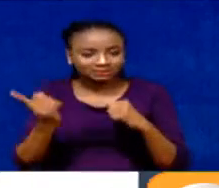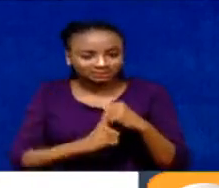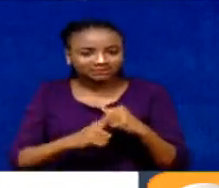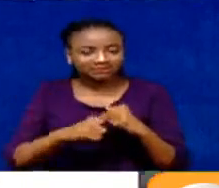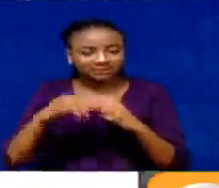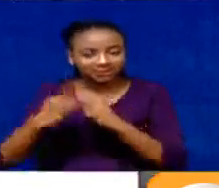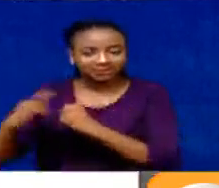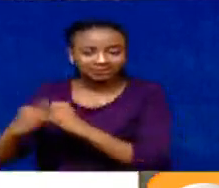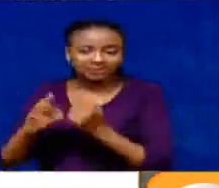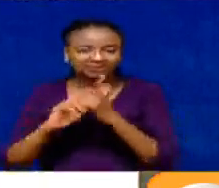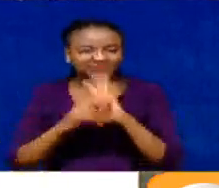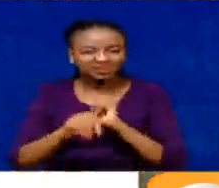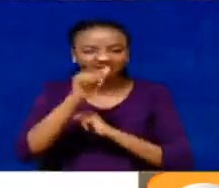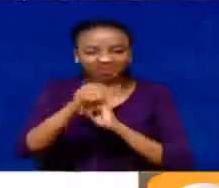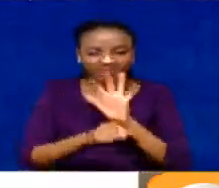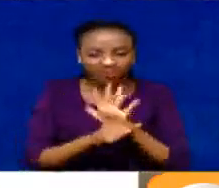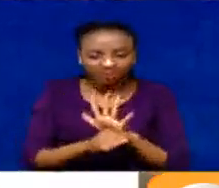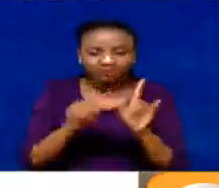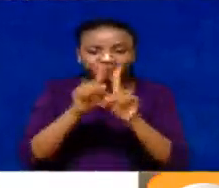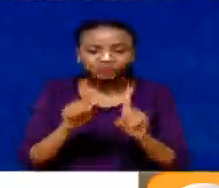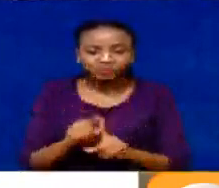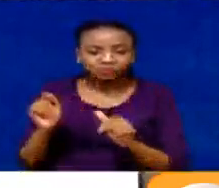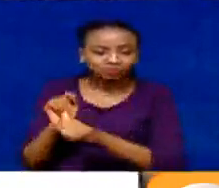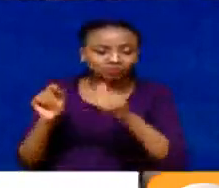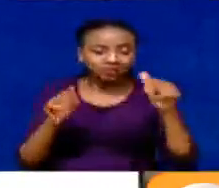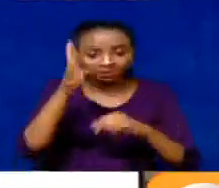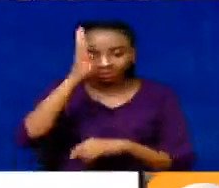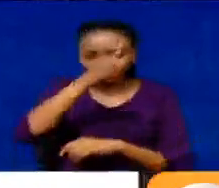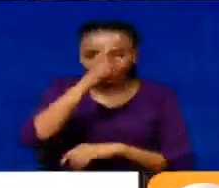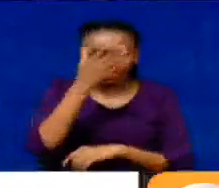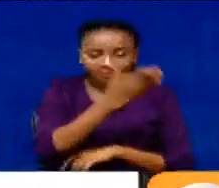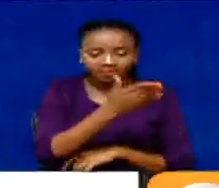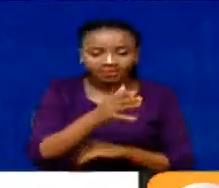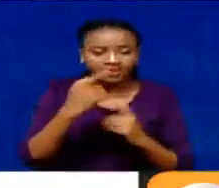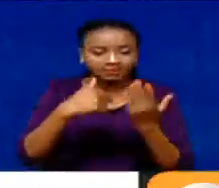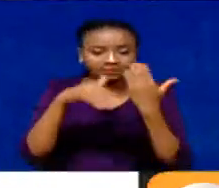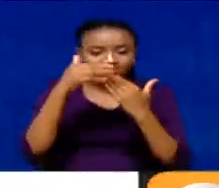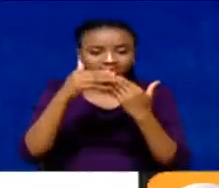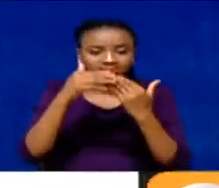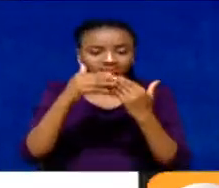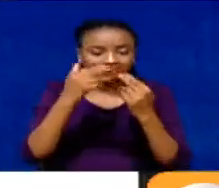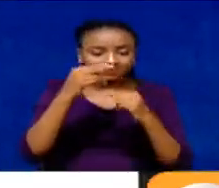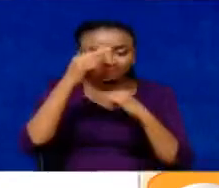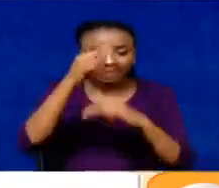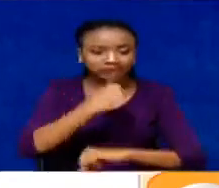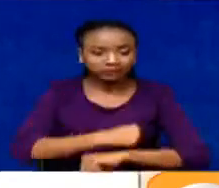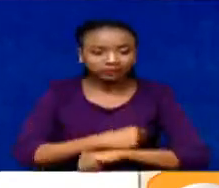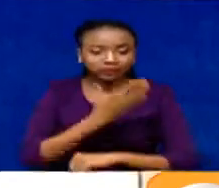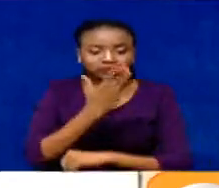10.688, which is an A minus. Huko Bungoma katika shule ya upili ya wavulana ya Kamusinga, walimu, wazazi na